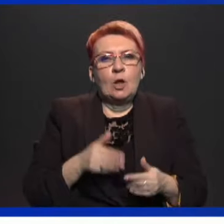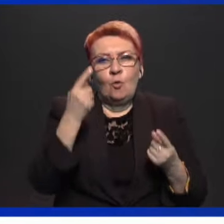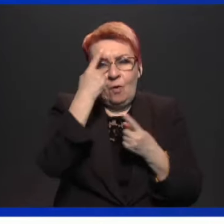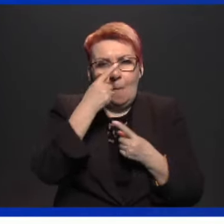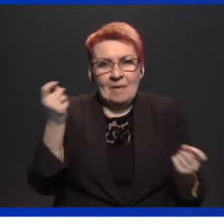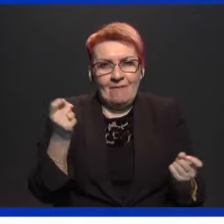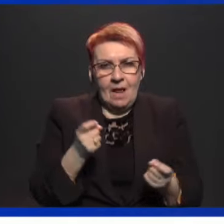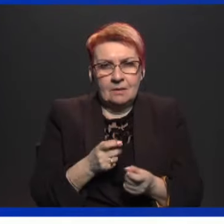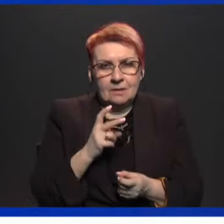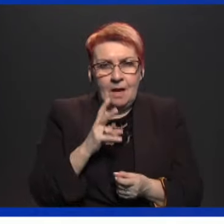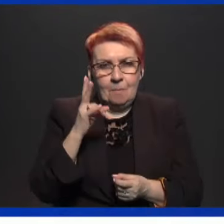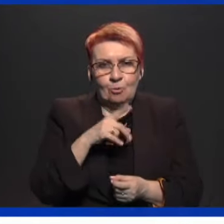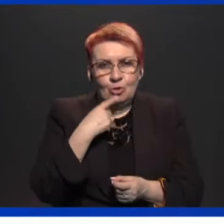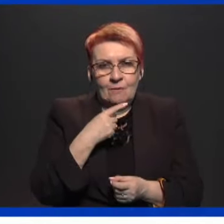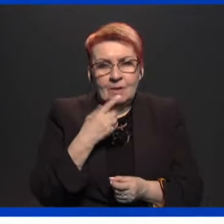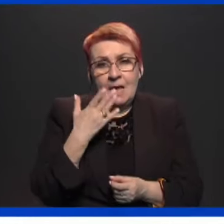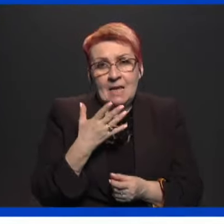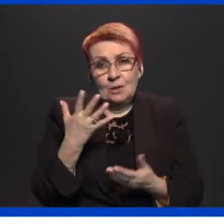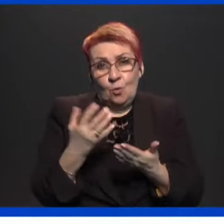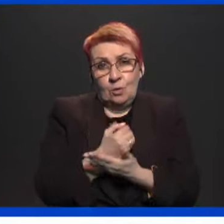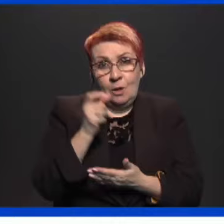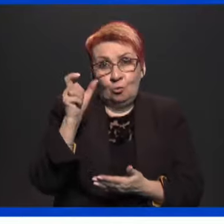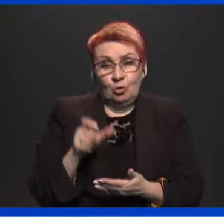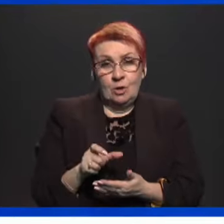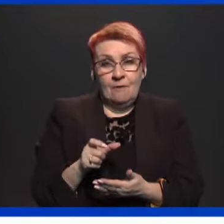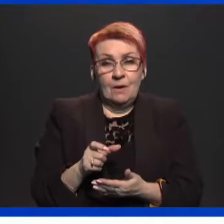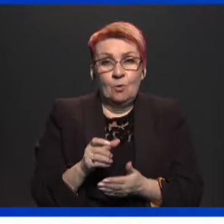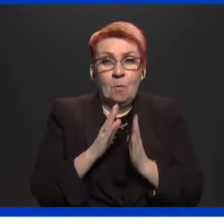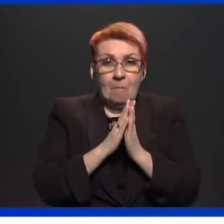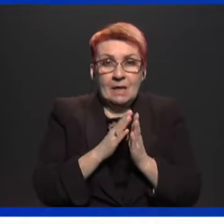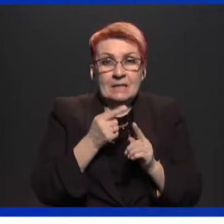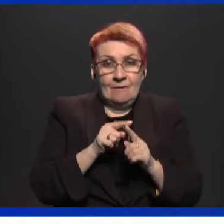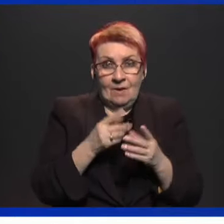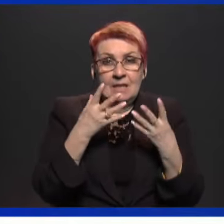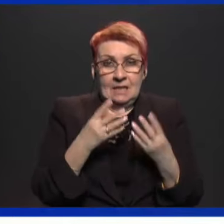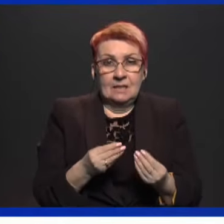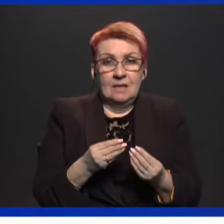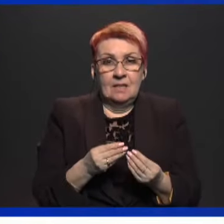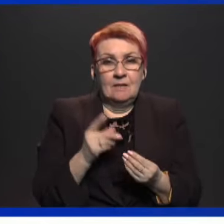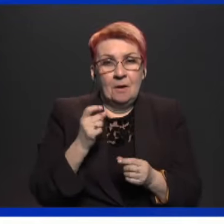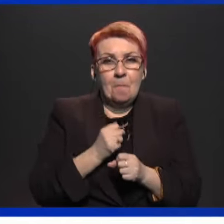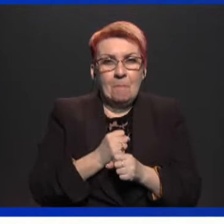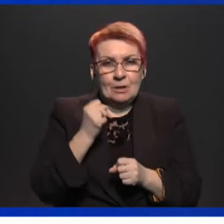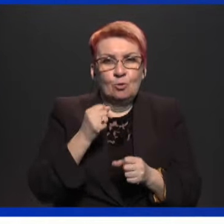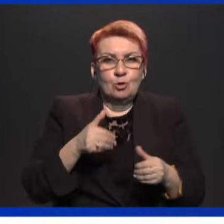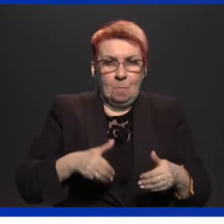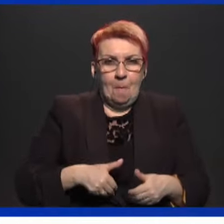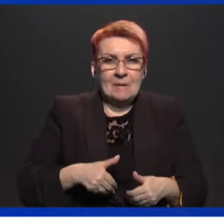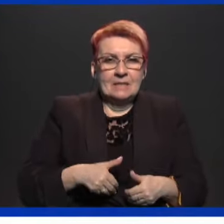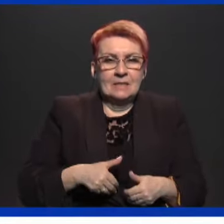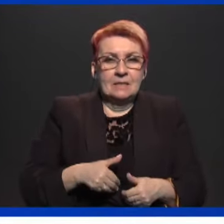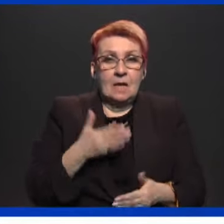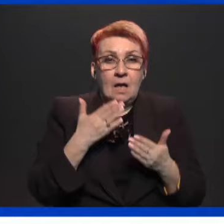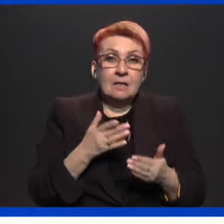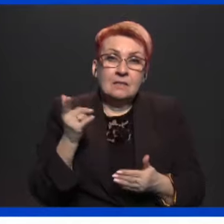А если человеку вот удалось молиться в этот день, то действительно построже попаститься. А если